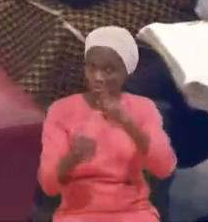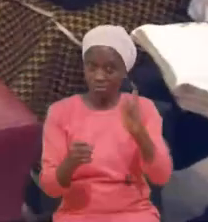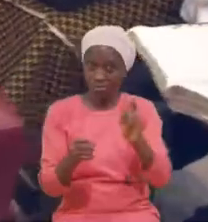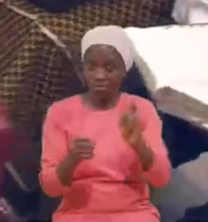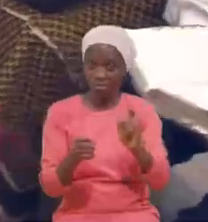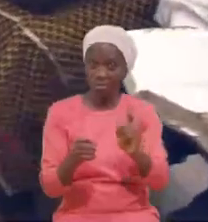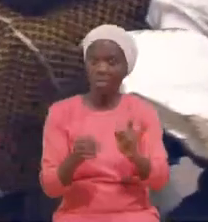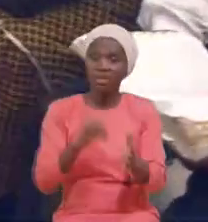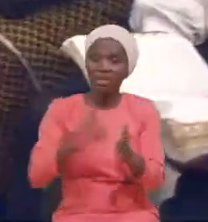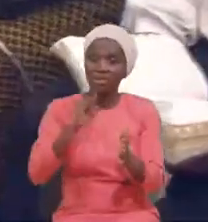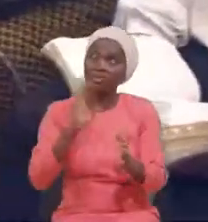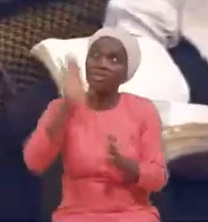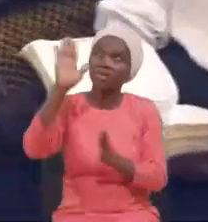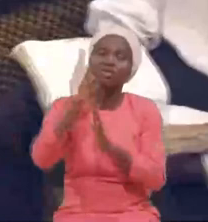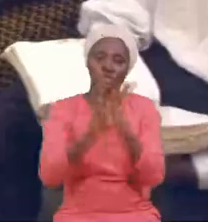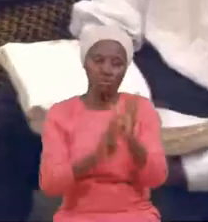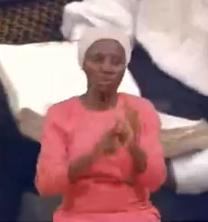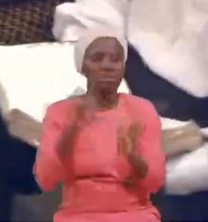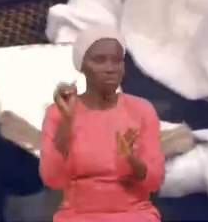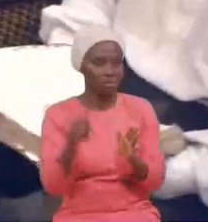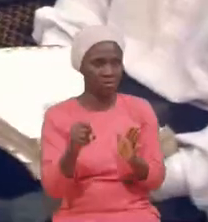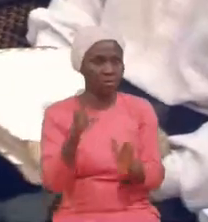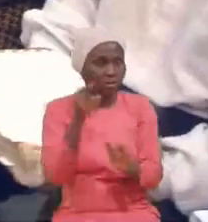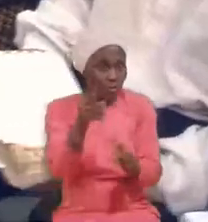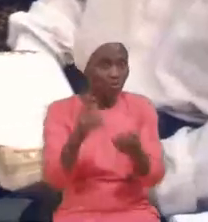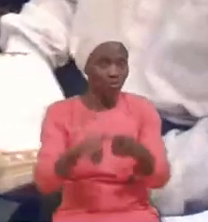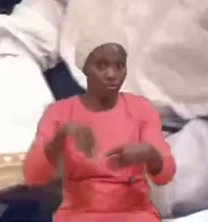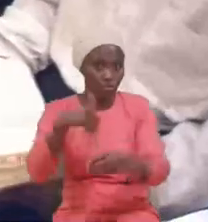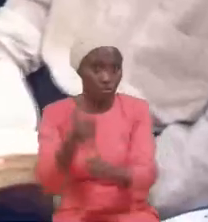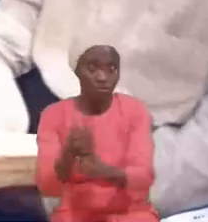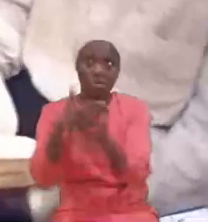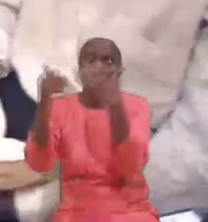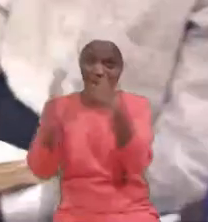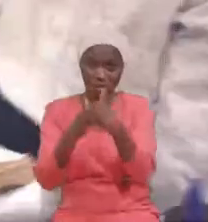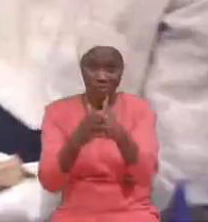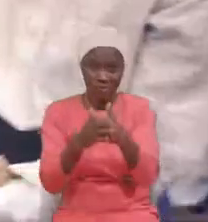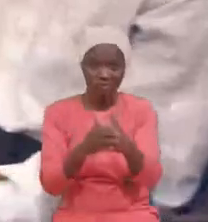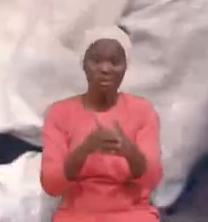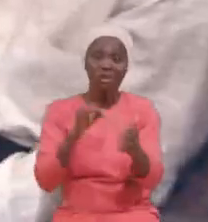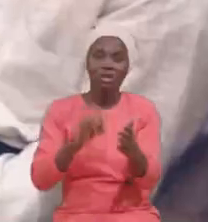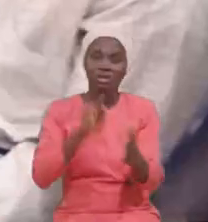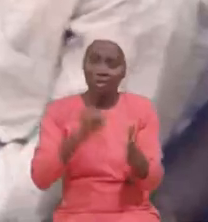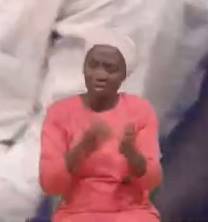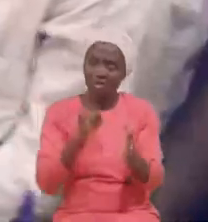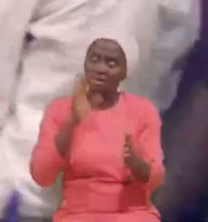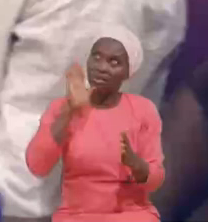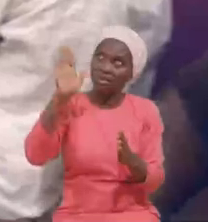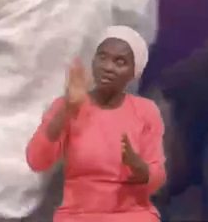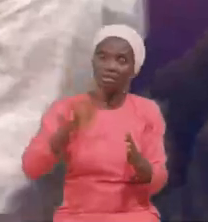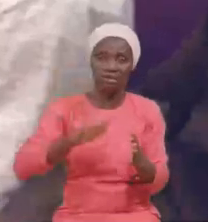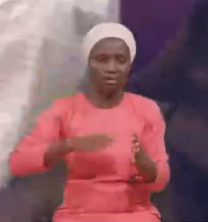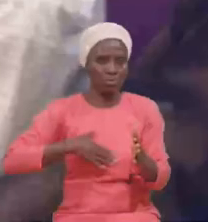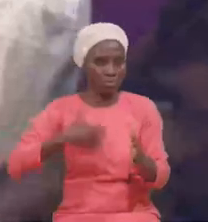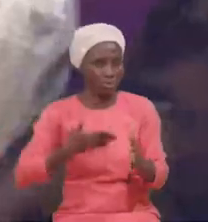volonté. Bien sûr, vous voulez aller au ciel, est sa volonté. Bien sûr que oui. Vous voulez la délivrance, est sa